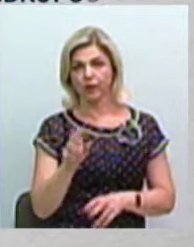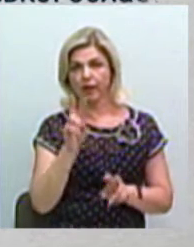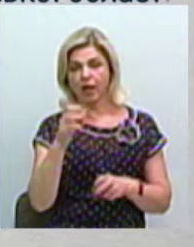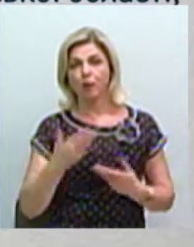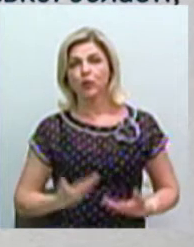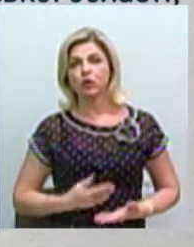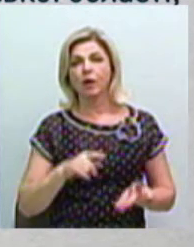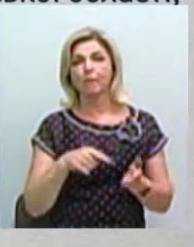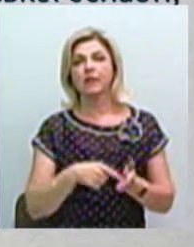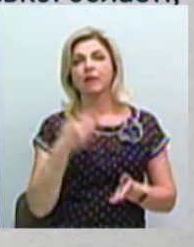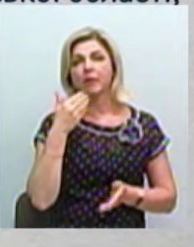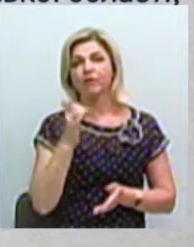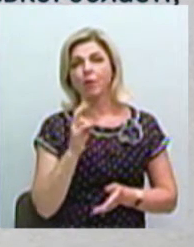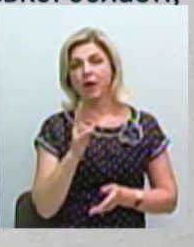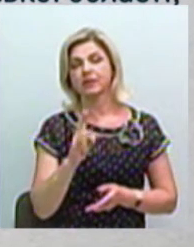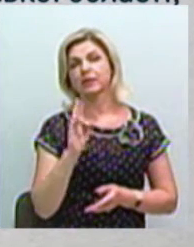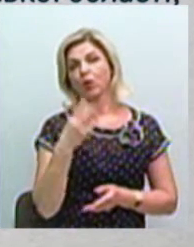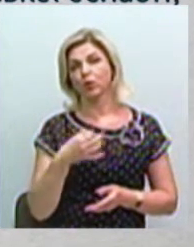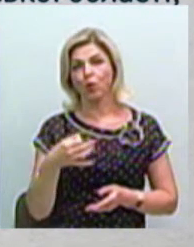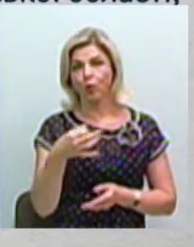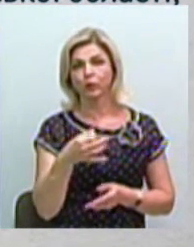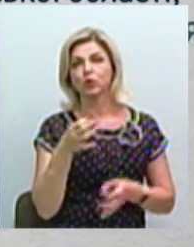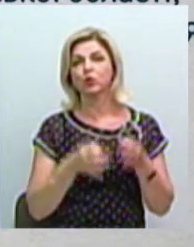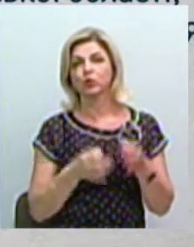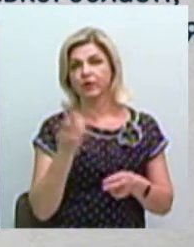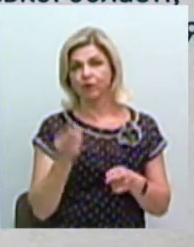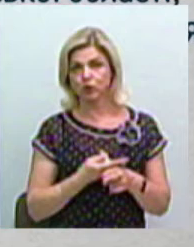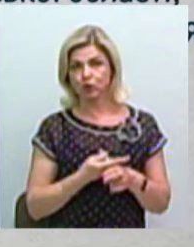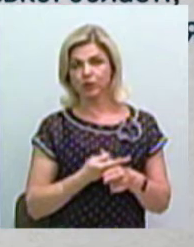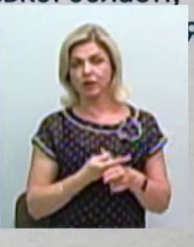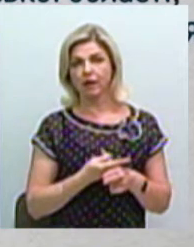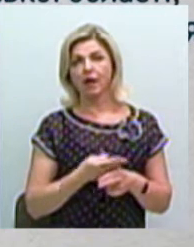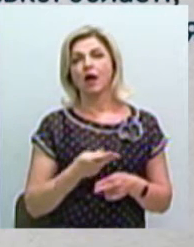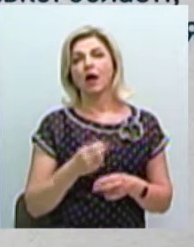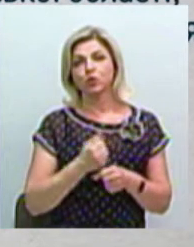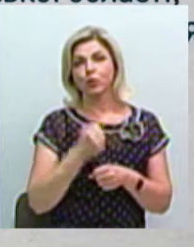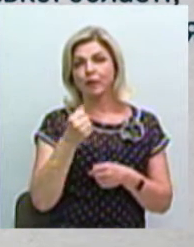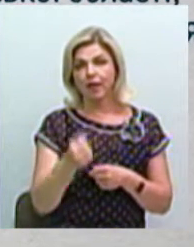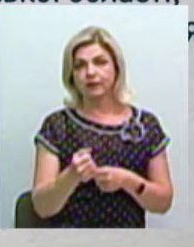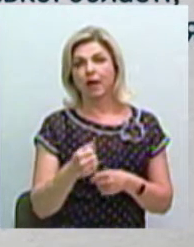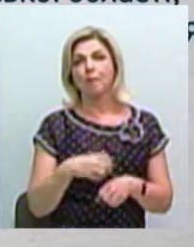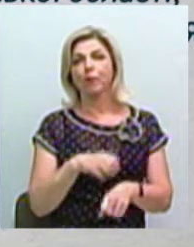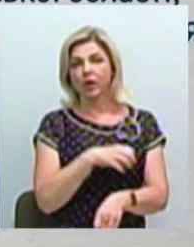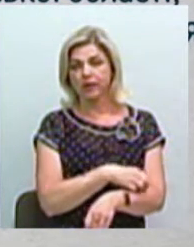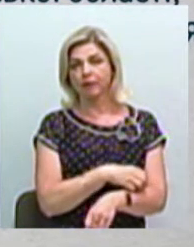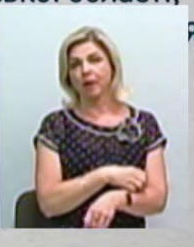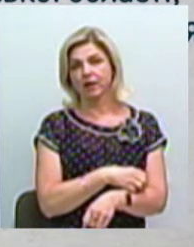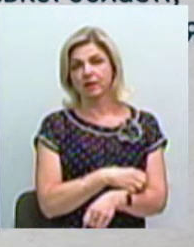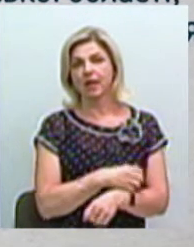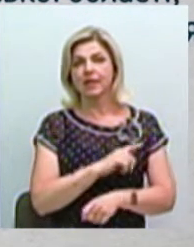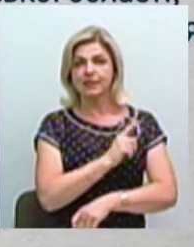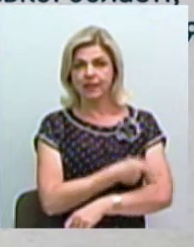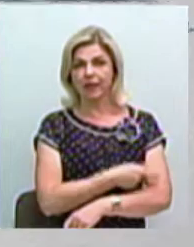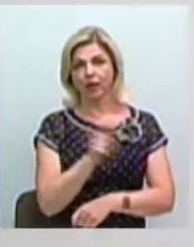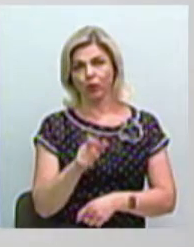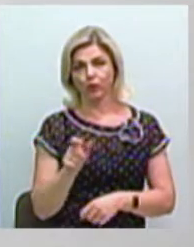місті Первомайськ Миколаївської області. Судимість відсутня. Суб'єкт висування – політична партія «Сила